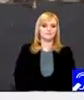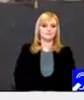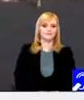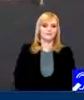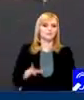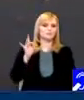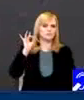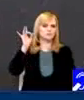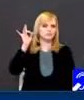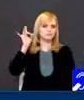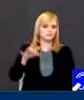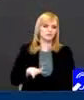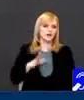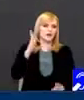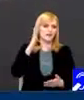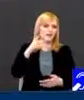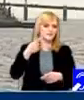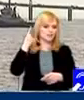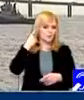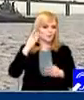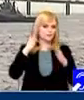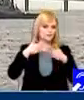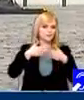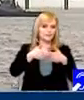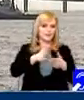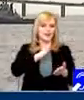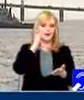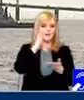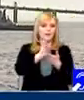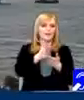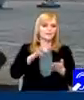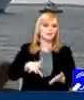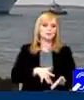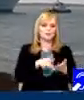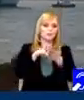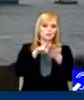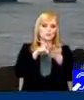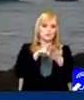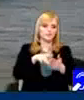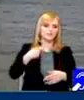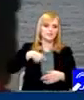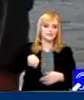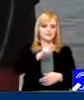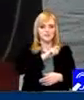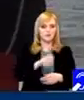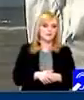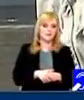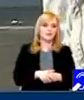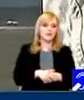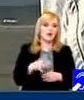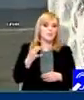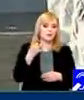Simfonia Mărilor a plecat spre proprietarul său, gigantul călătoriilor turistice pe mare, compania americană Royal Caribbean International. Primul